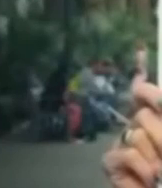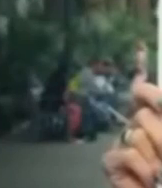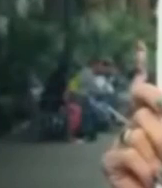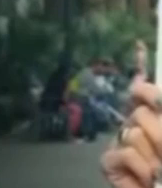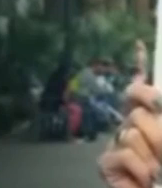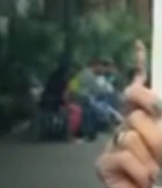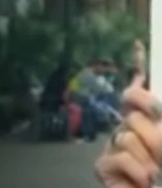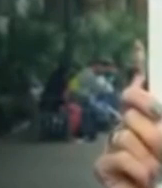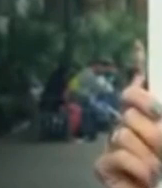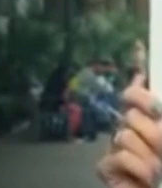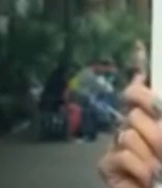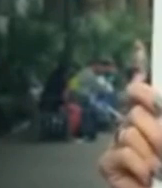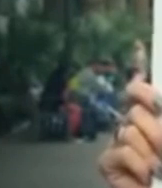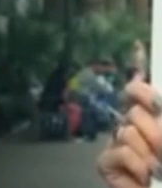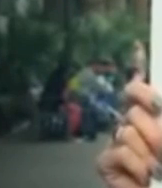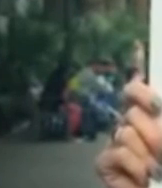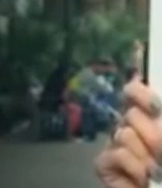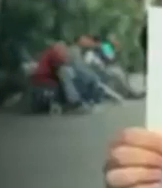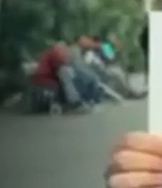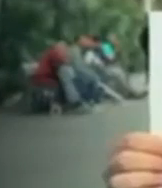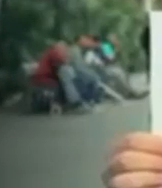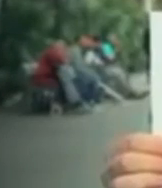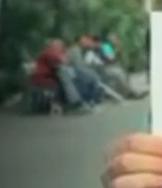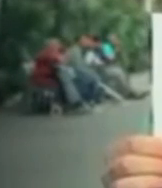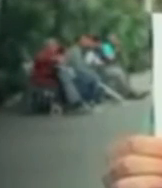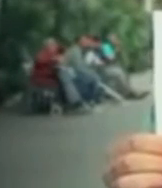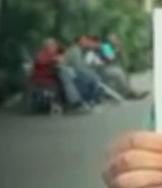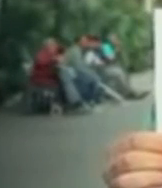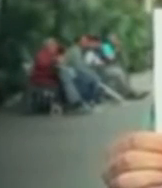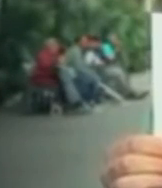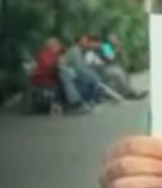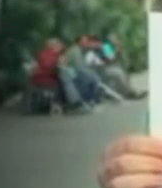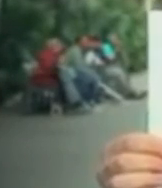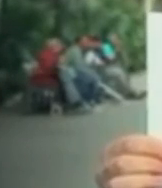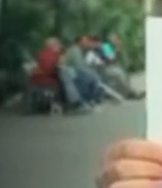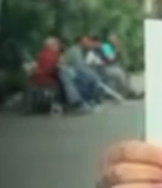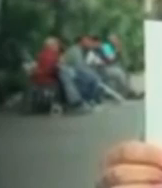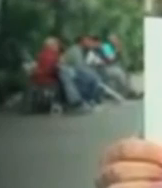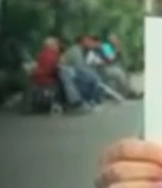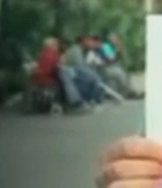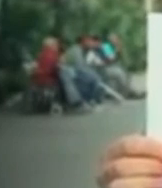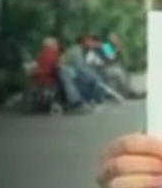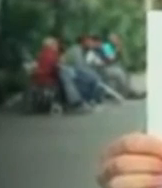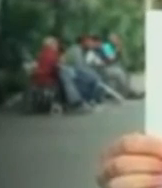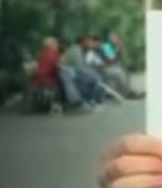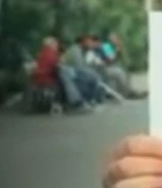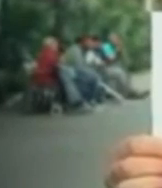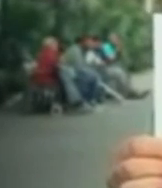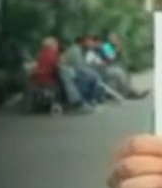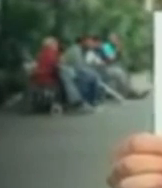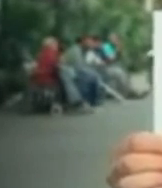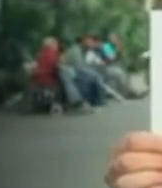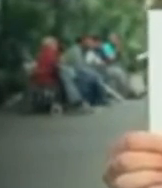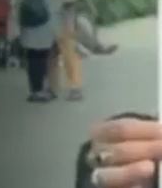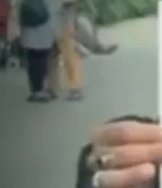πώς αυξήθηκε το δημόσιο χρέος τα τελευταία χρόνια ένα χρέος που δεν ήταν στην υπηρεσία ου